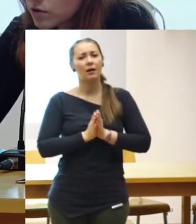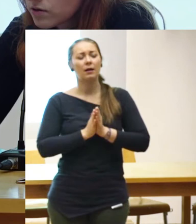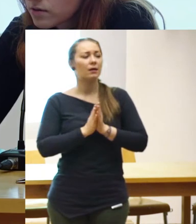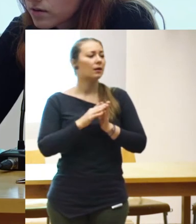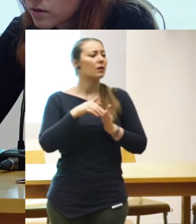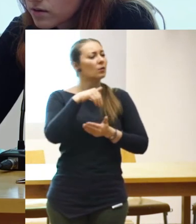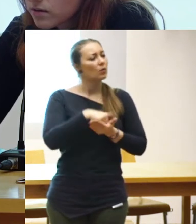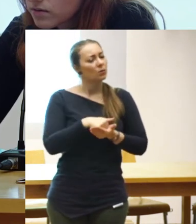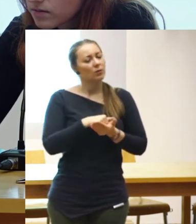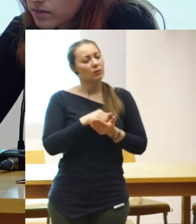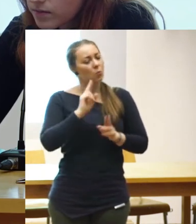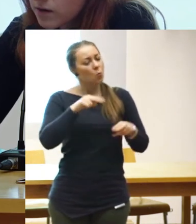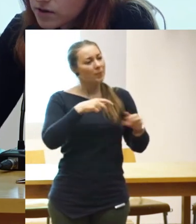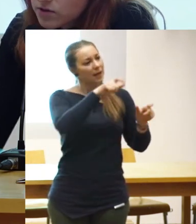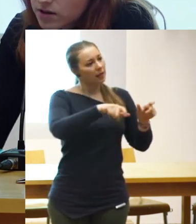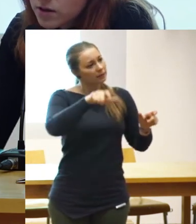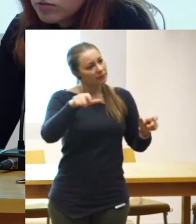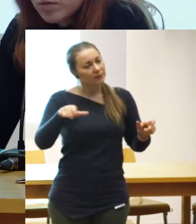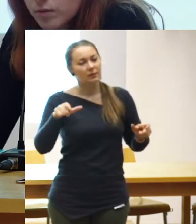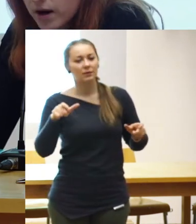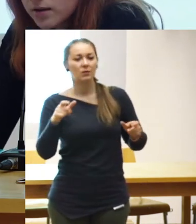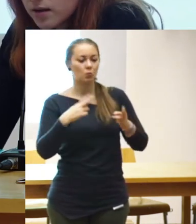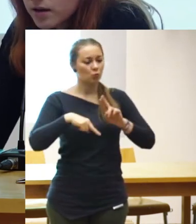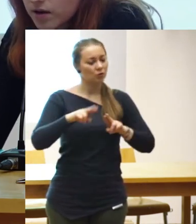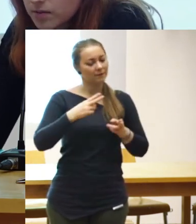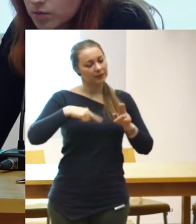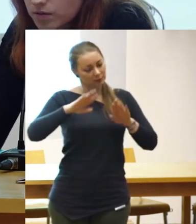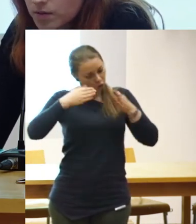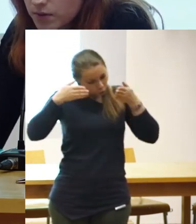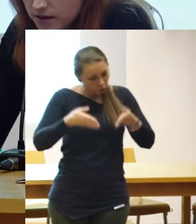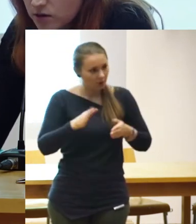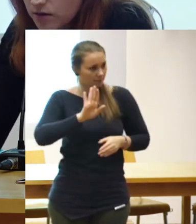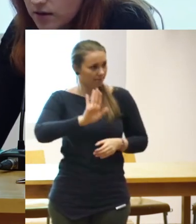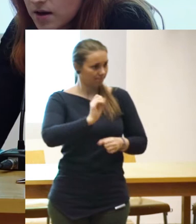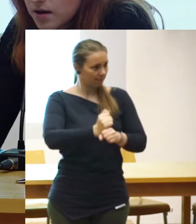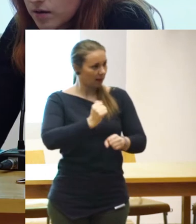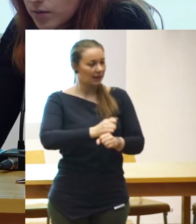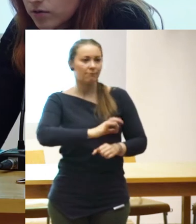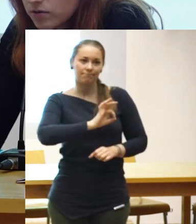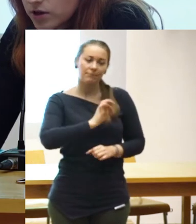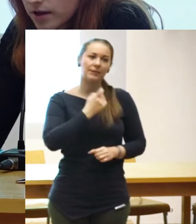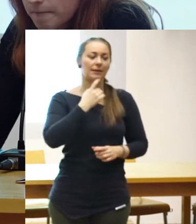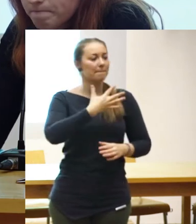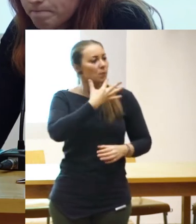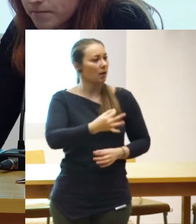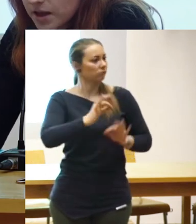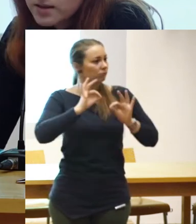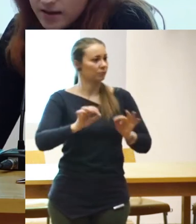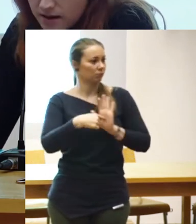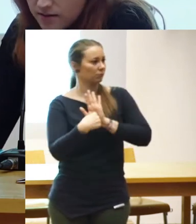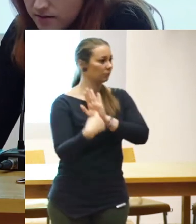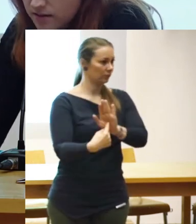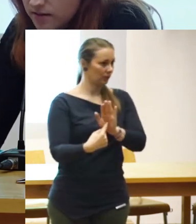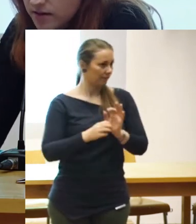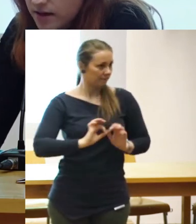měli možnost právě soustředit se na tu svoji práci a adekvátním způsobem ji prezentovat. Protože ta